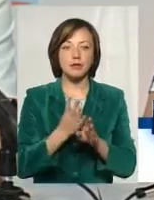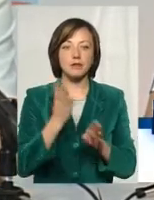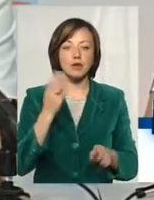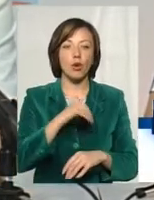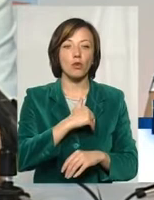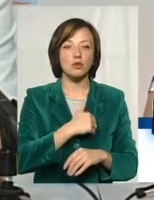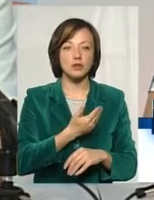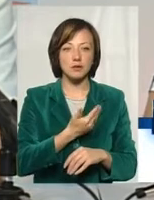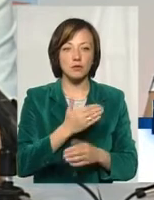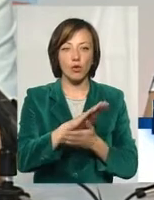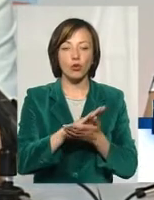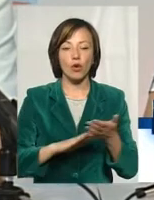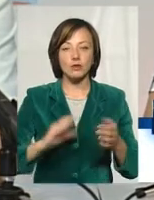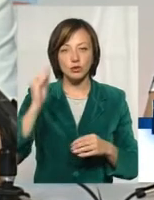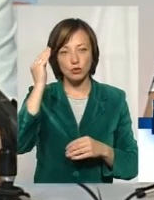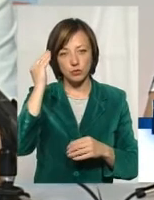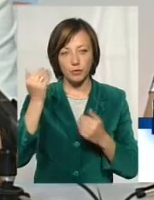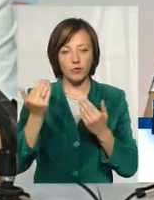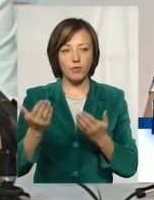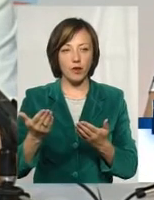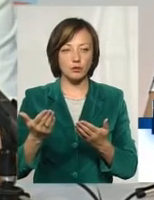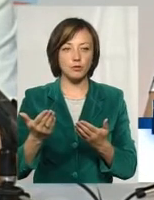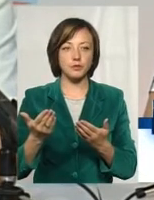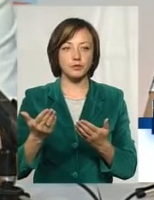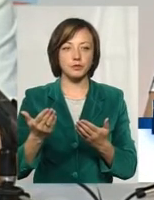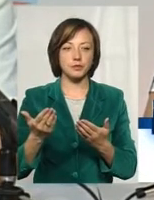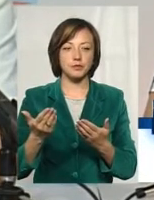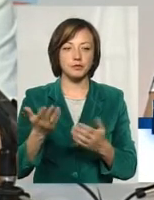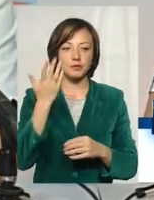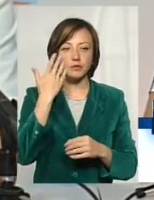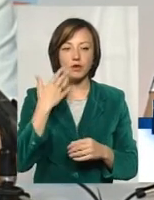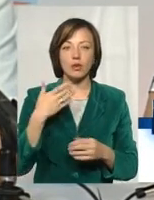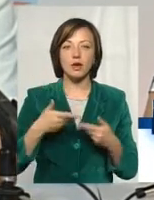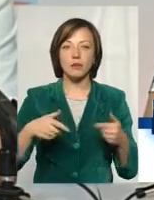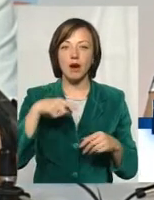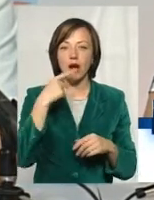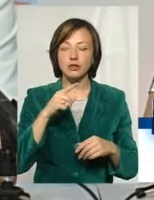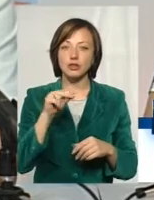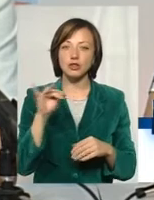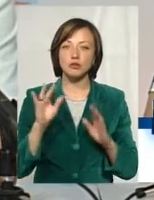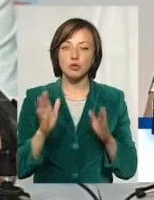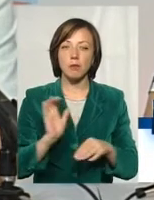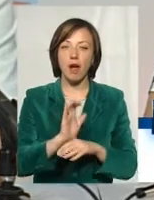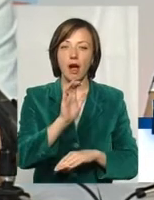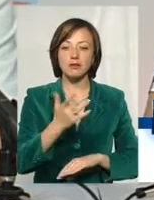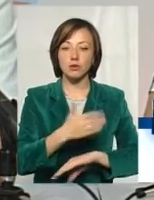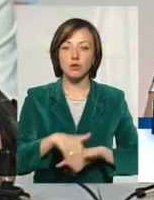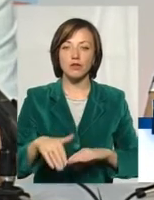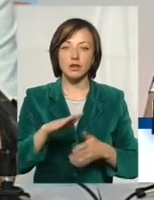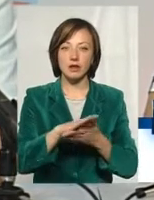хотів би продовжити думку вашу і трішки підкоригувати, коли ми кажемо, що чи ми будемо експортувати далі